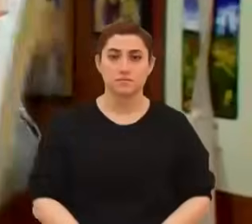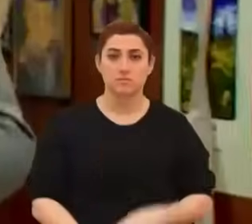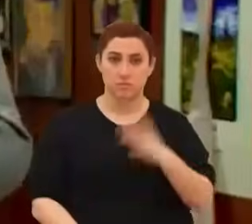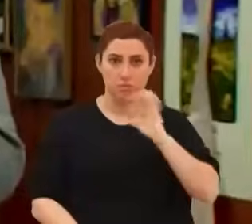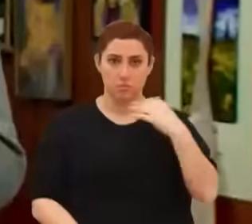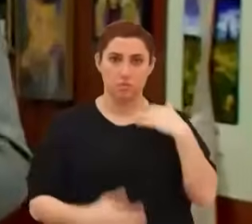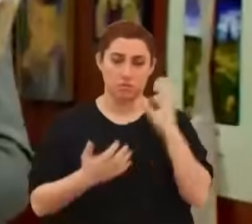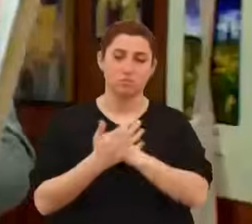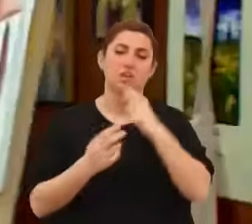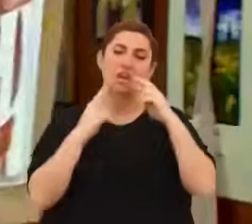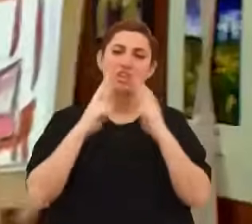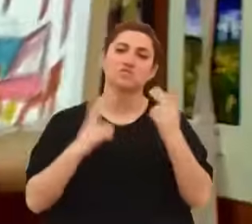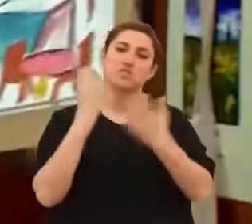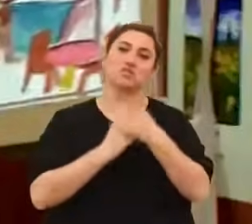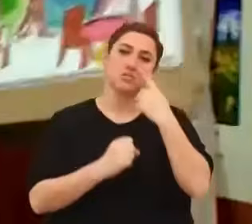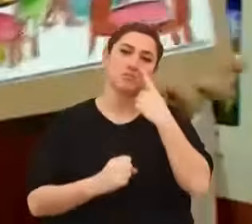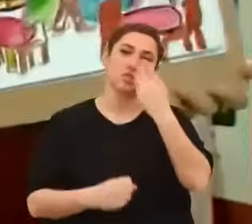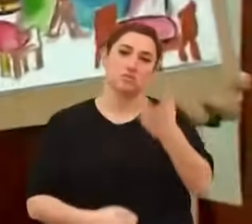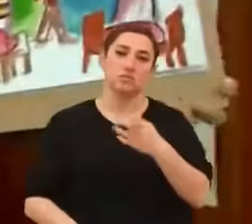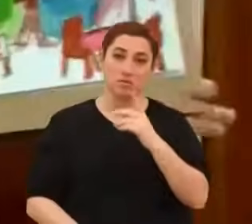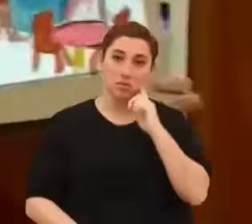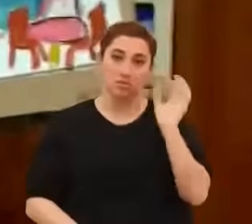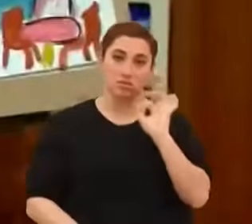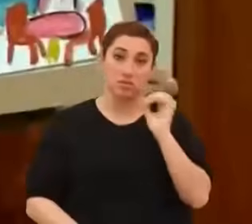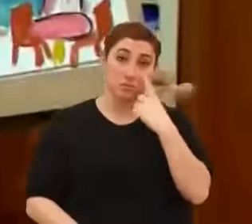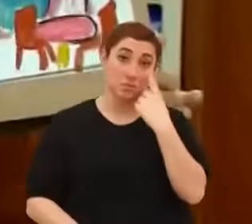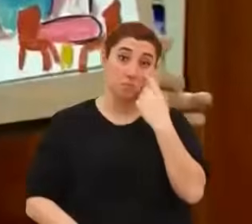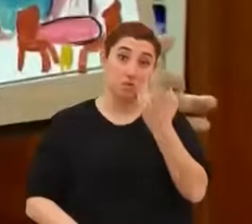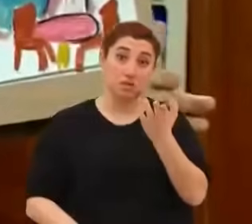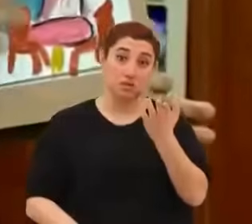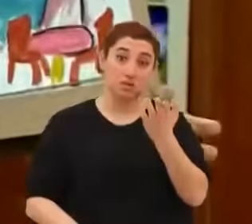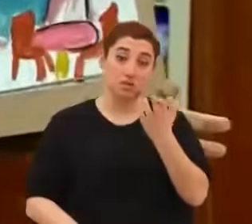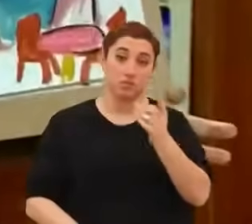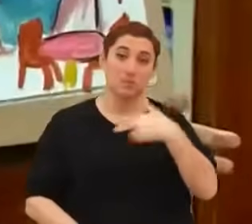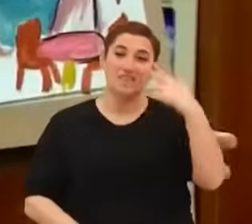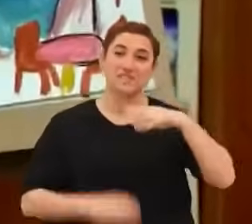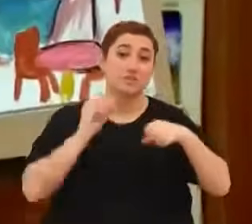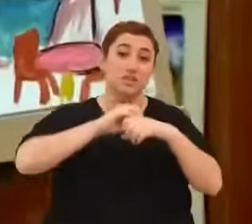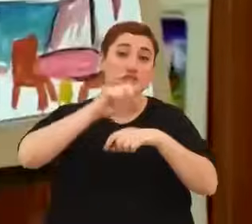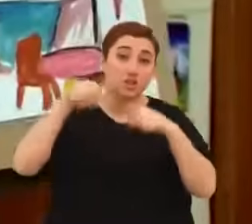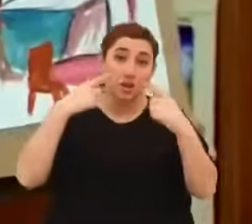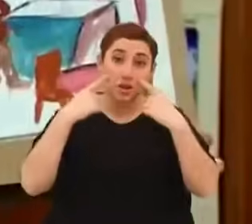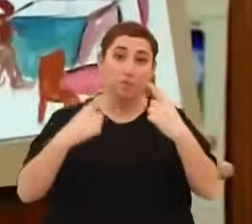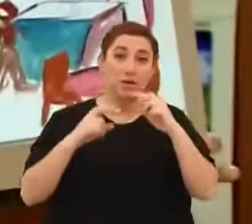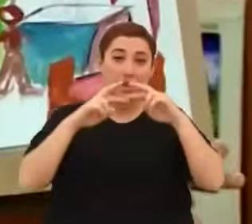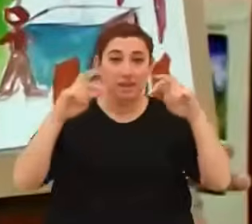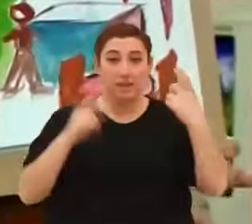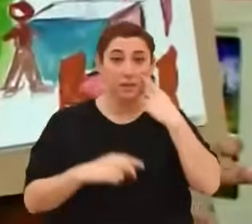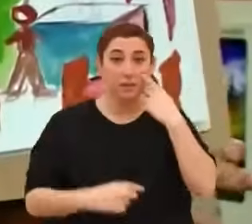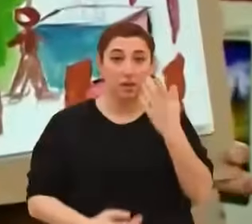Değil mi? Kazanırım. Kesin kazanırsın usta, baksana. Aa, baksana ya. Bak, bak, bak. Bu resmin detaylarına, bu ayrıntılara bak,